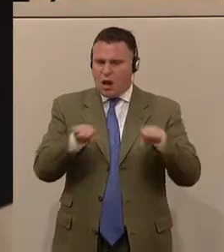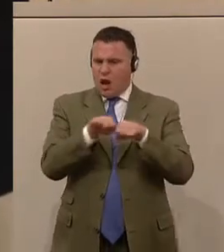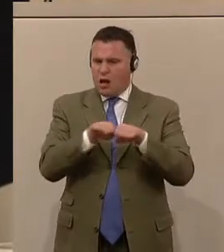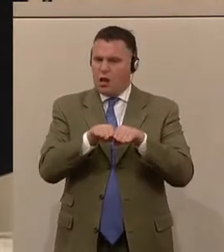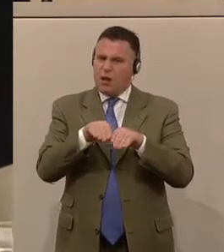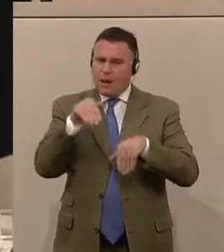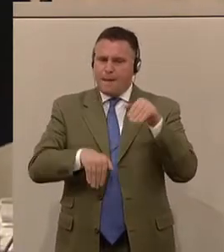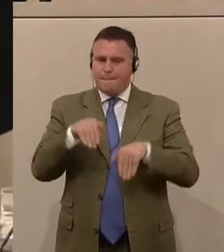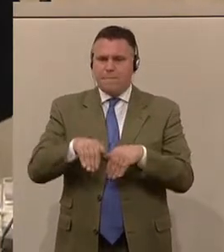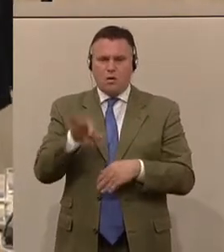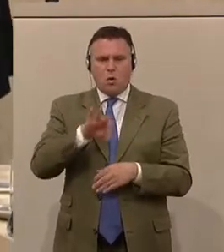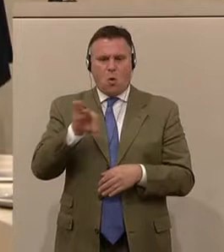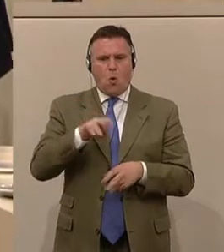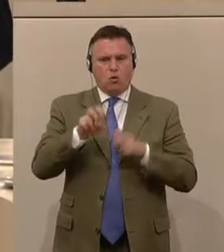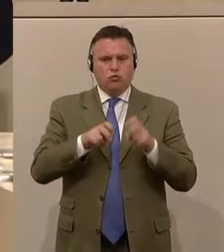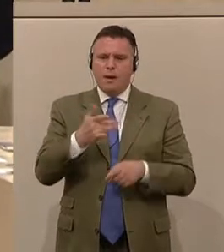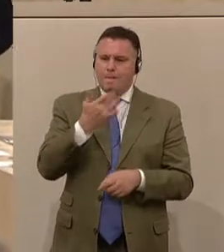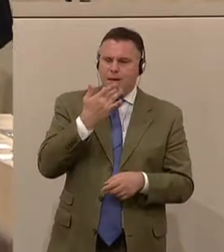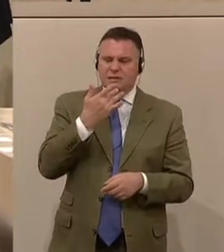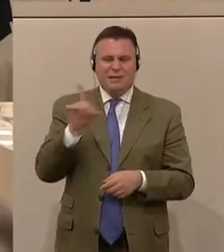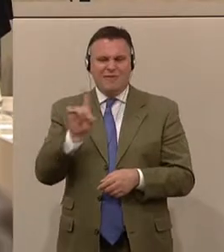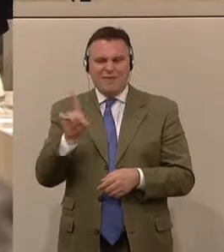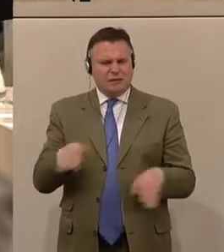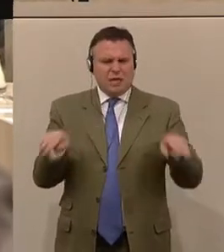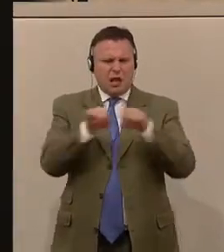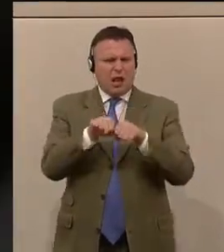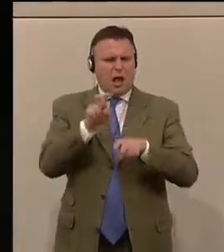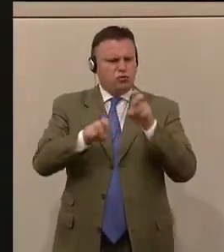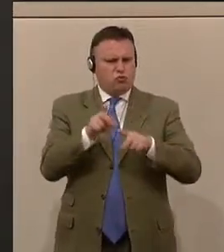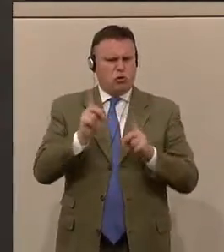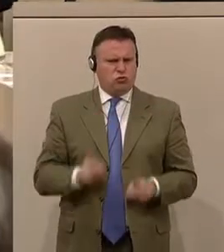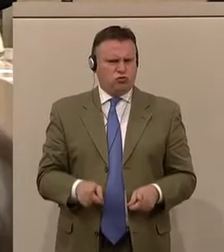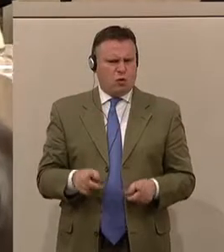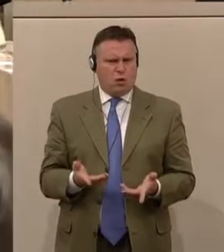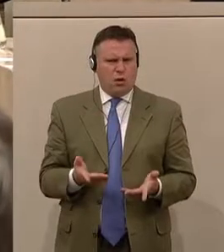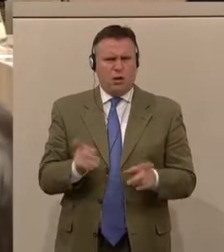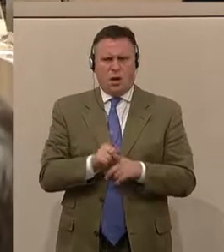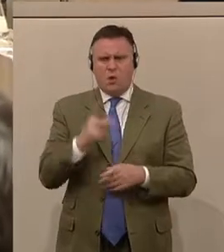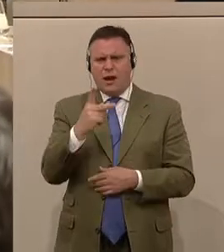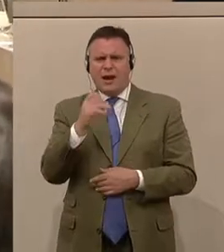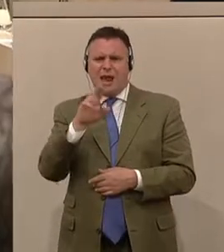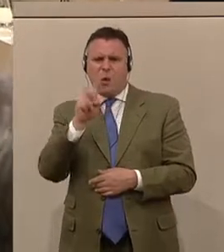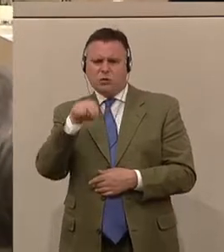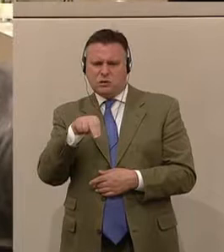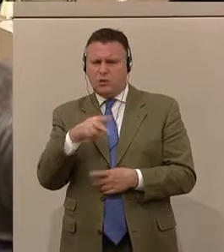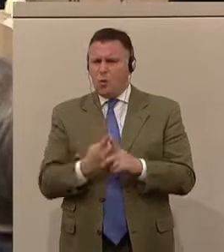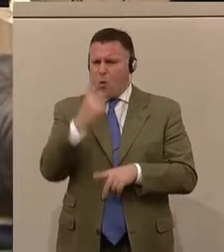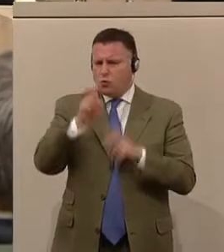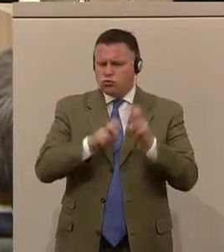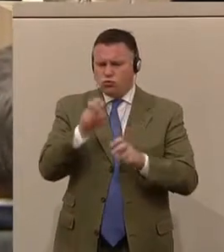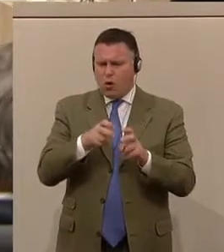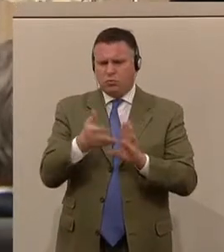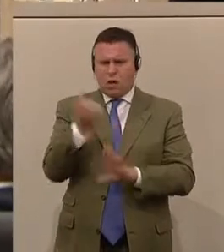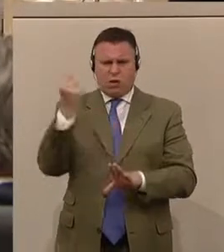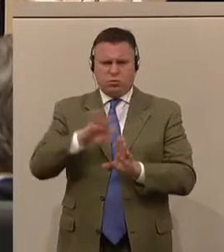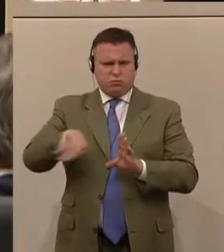der Mineralölsteuer von Diesel und Benzin. Die Möstbesteuerung für Kerosin, weg damit.